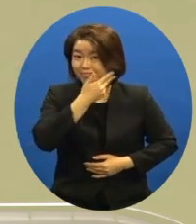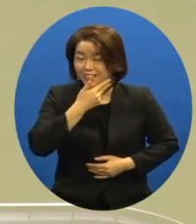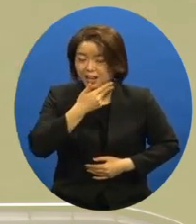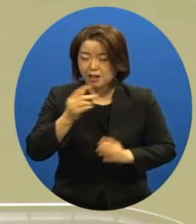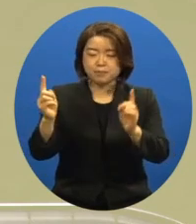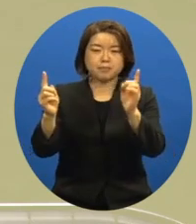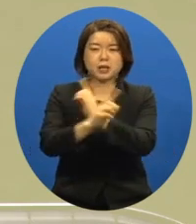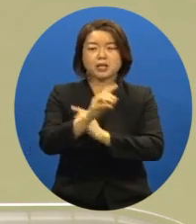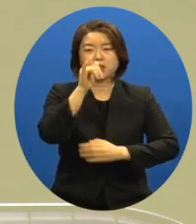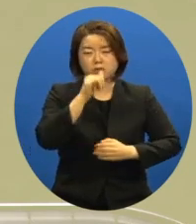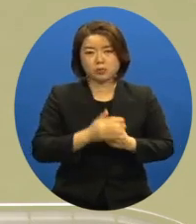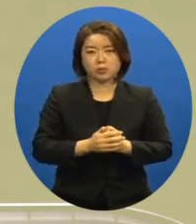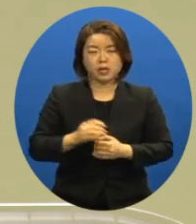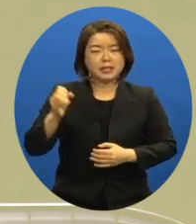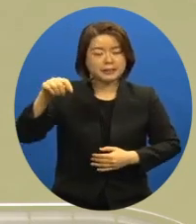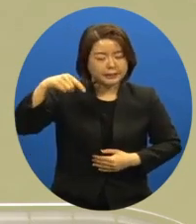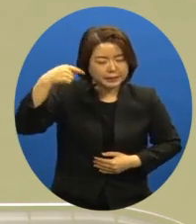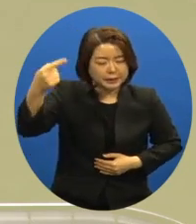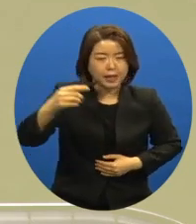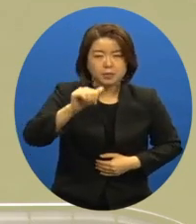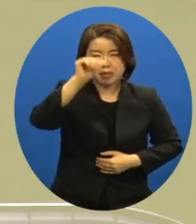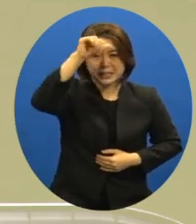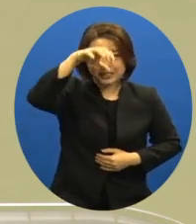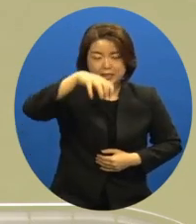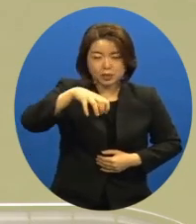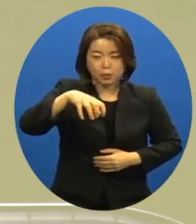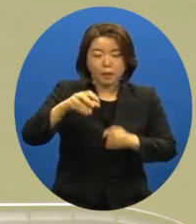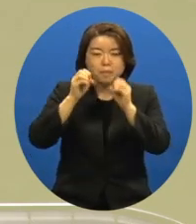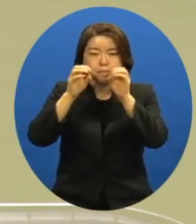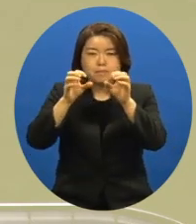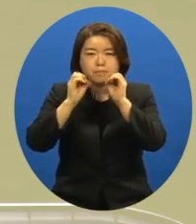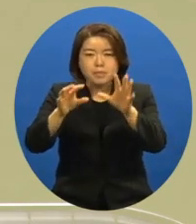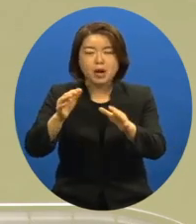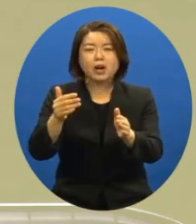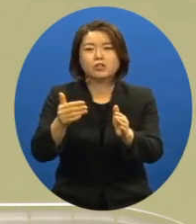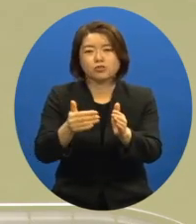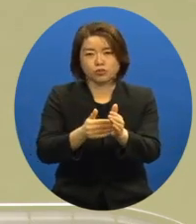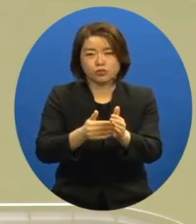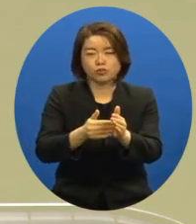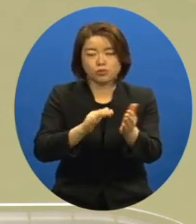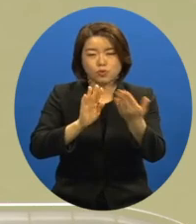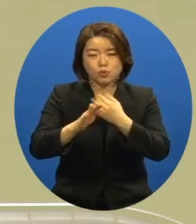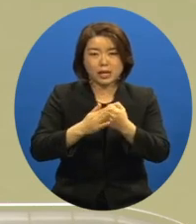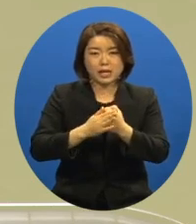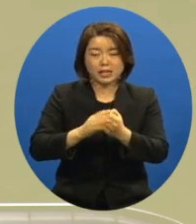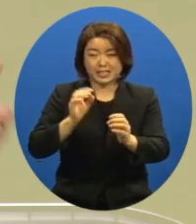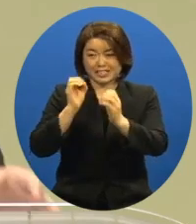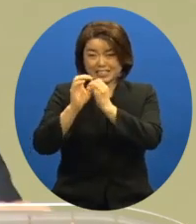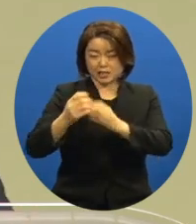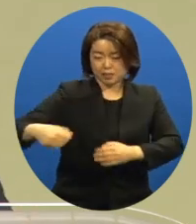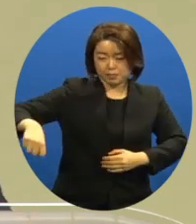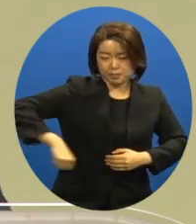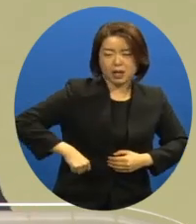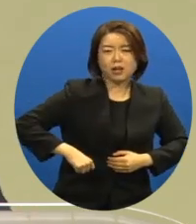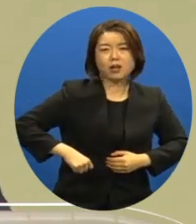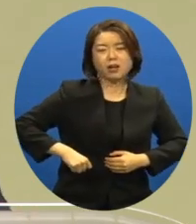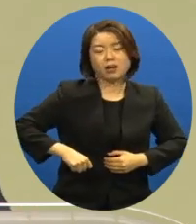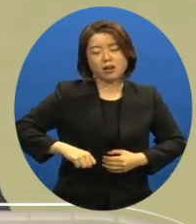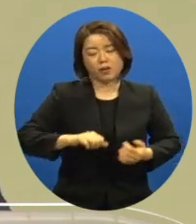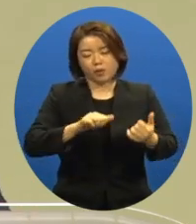그리고 인도에 가서 복음을 전하다가 그리고 창에 찔려 그렇게